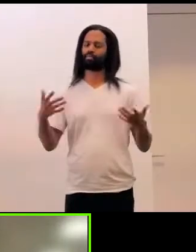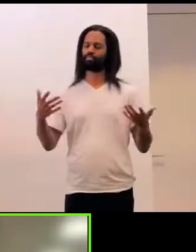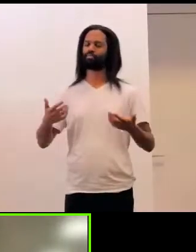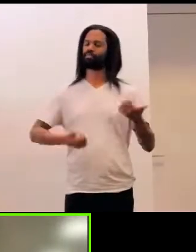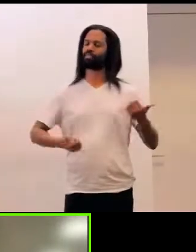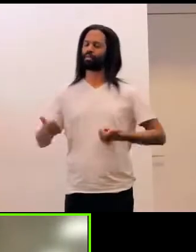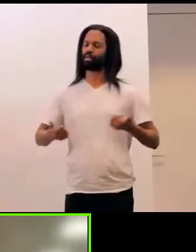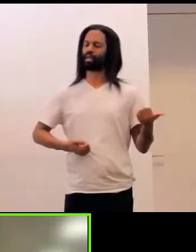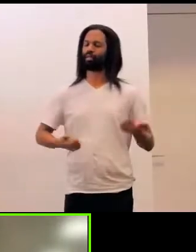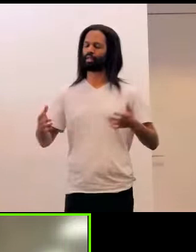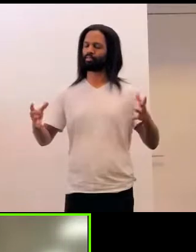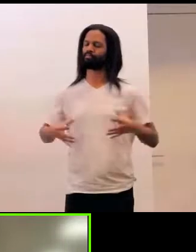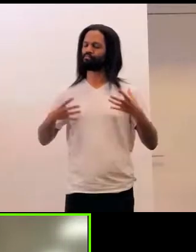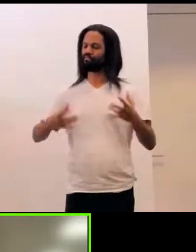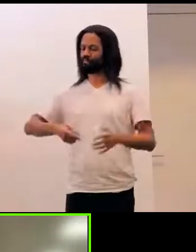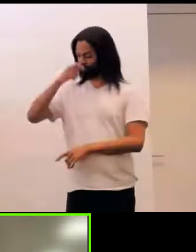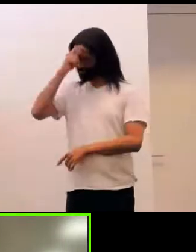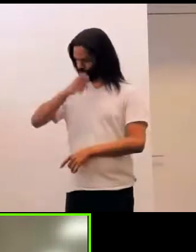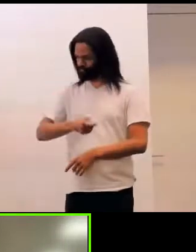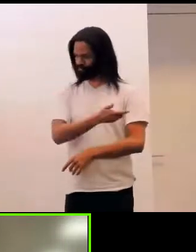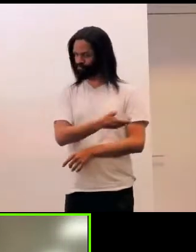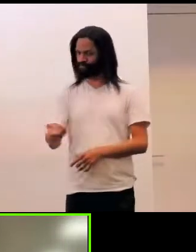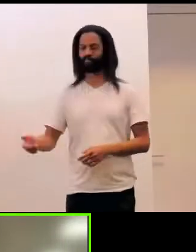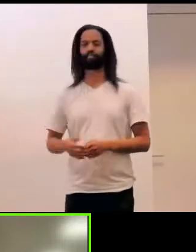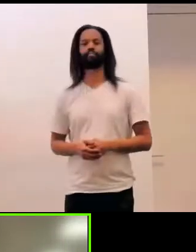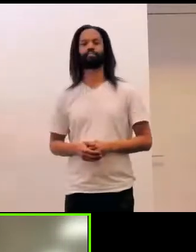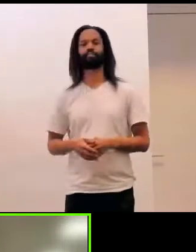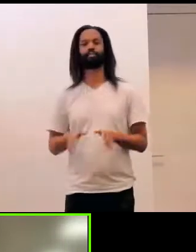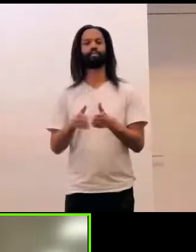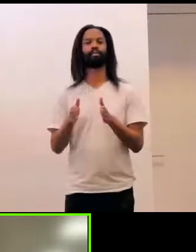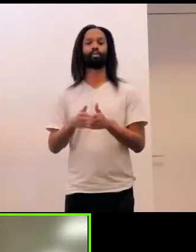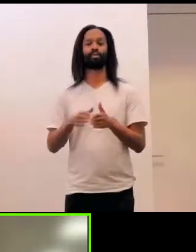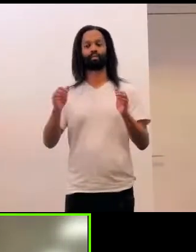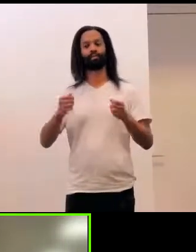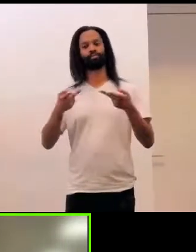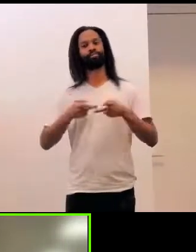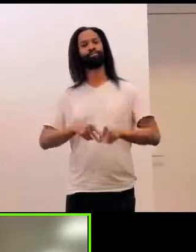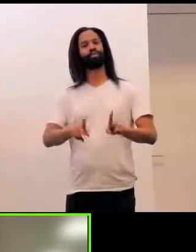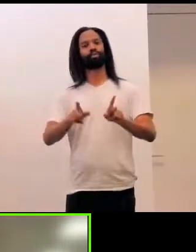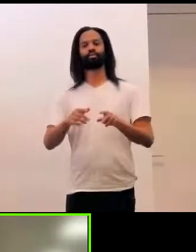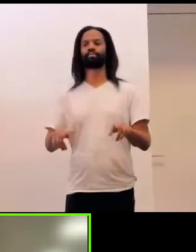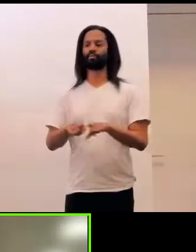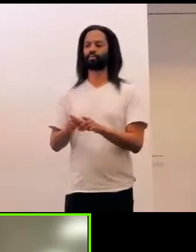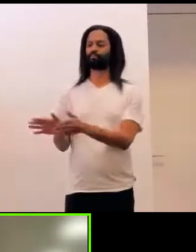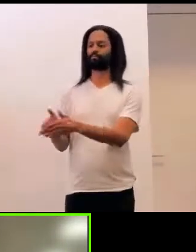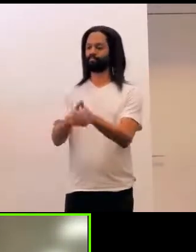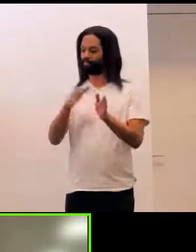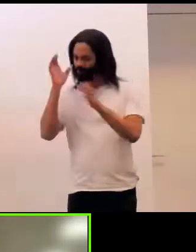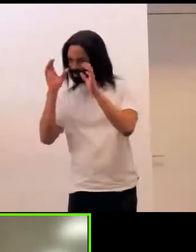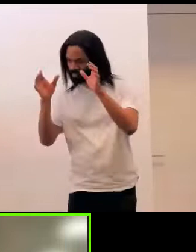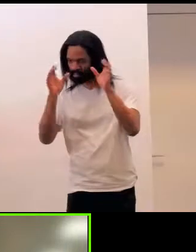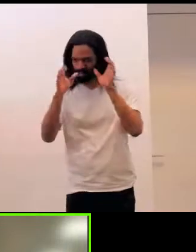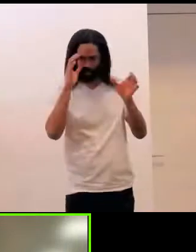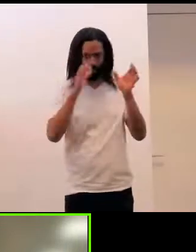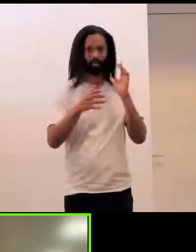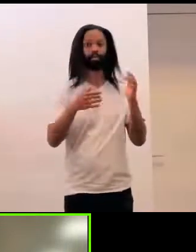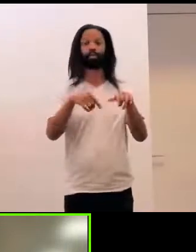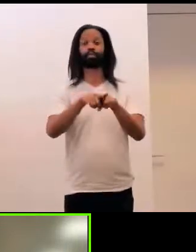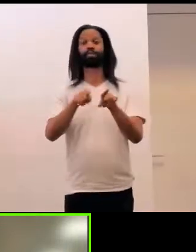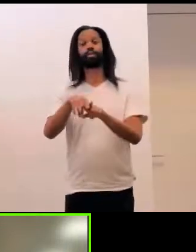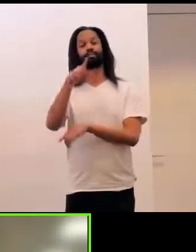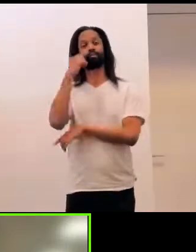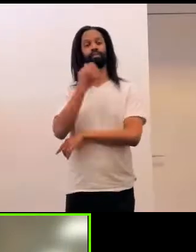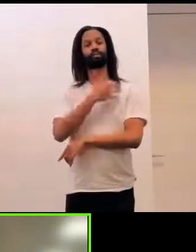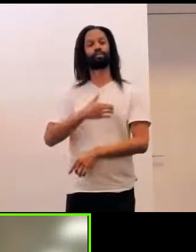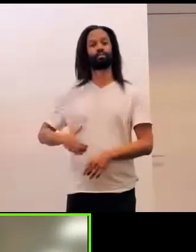services. Il est demandé d'autoriser le lancement d'une consultation, d'autoriser M. le maire ou son représentant à signer